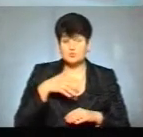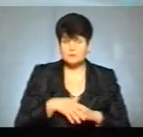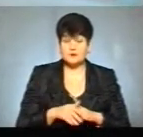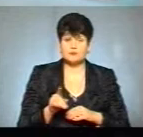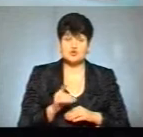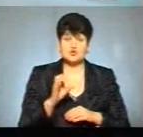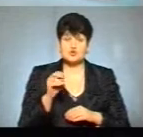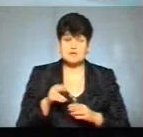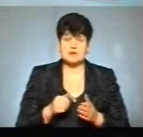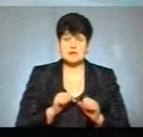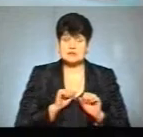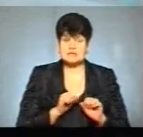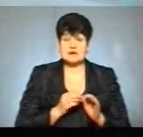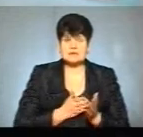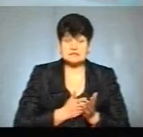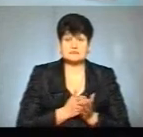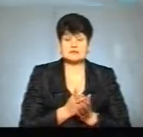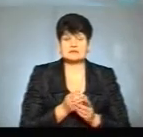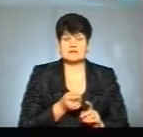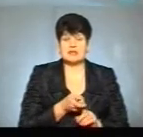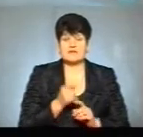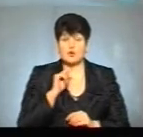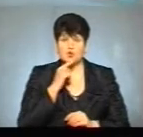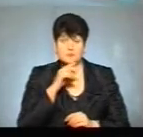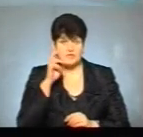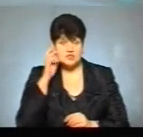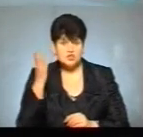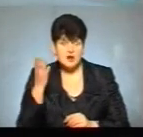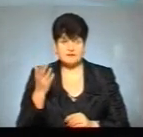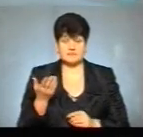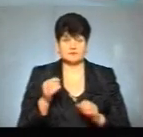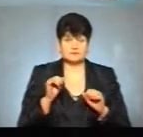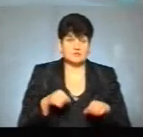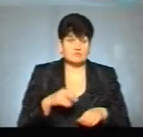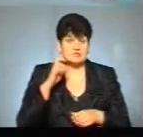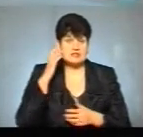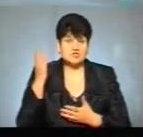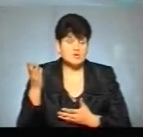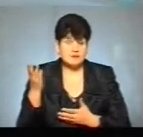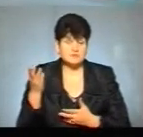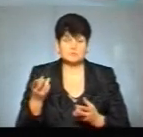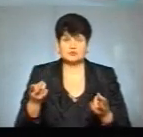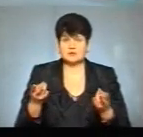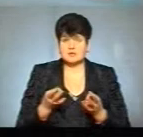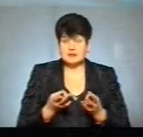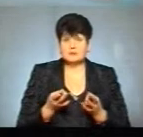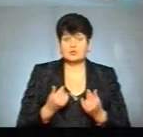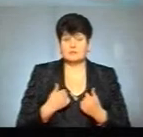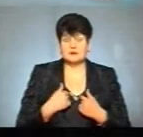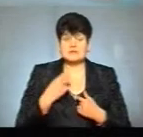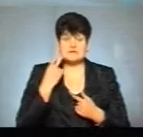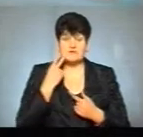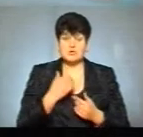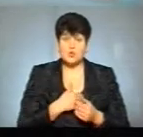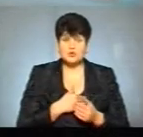соціальний захист напряму залежить від економіки держави, тобто від ресурсу держави. Тобто потрібно, ми завжди хочемо